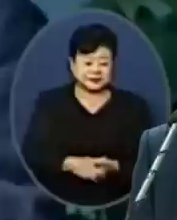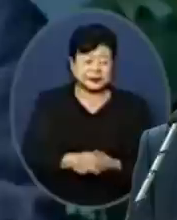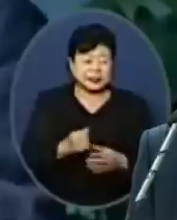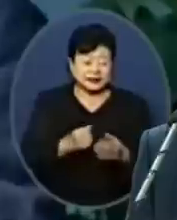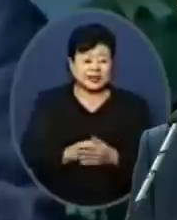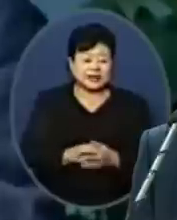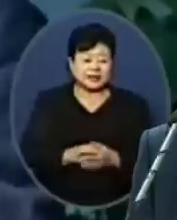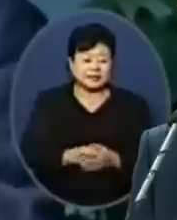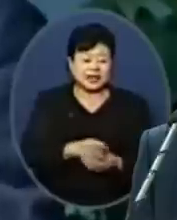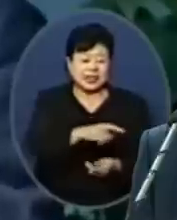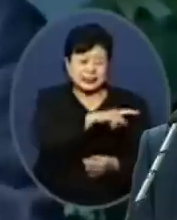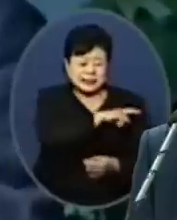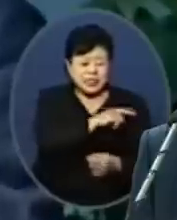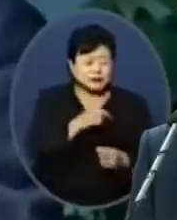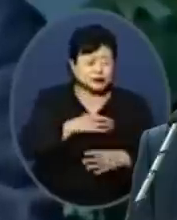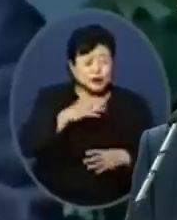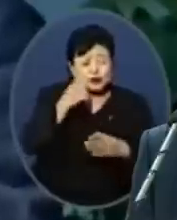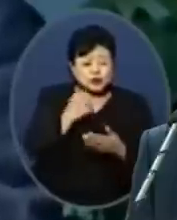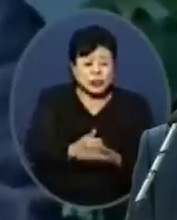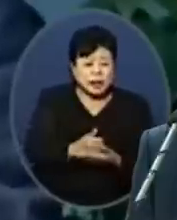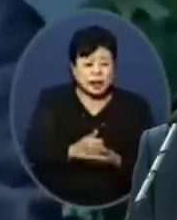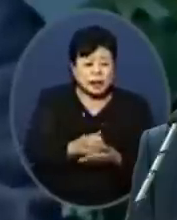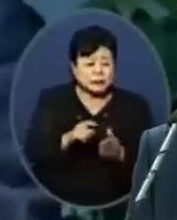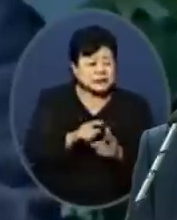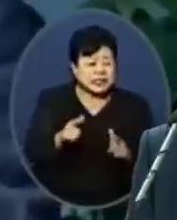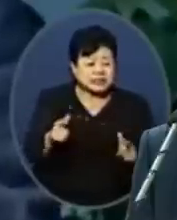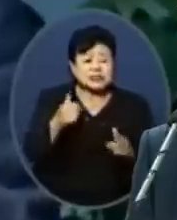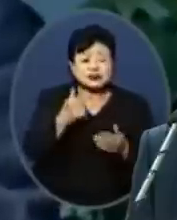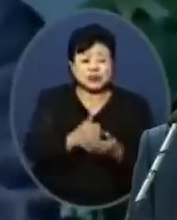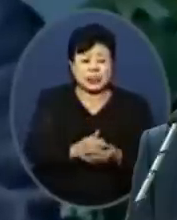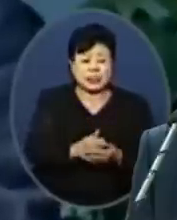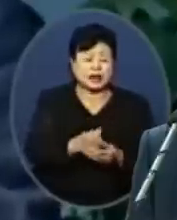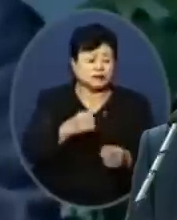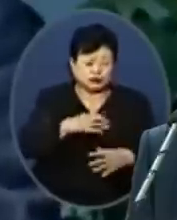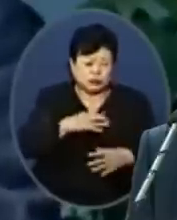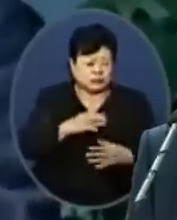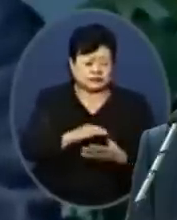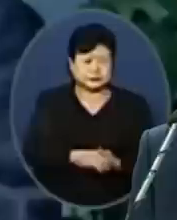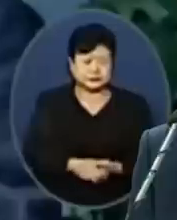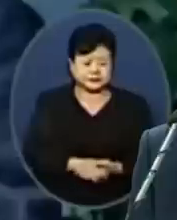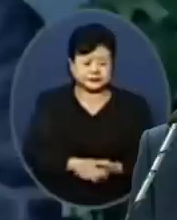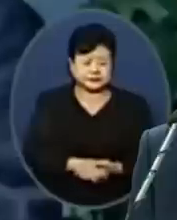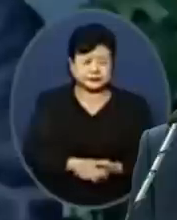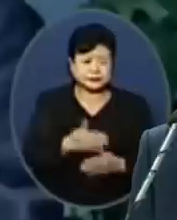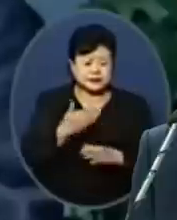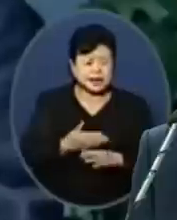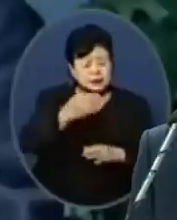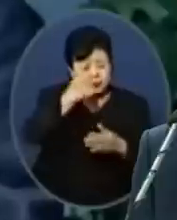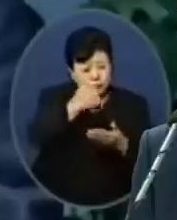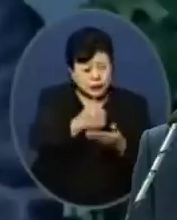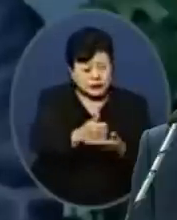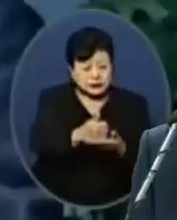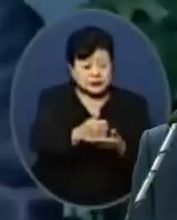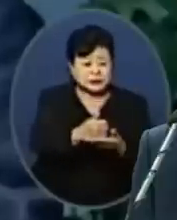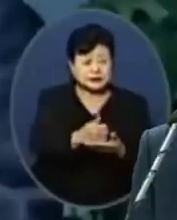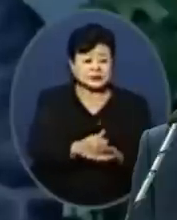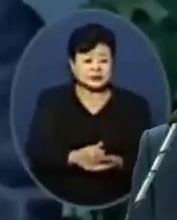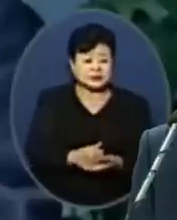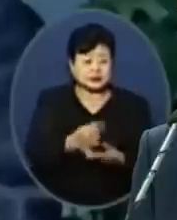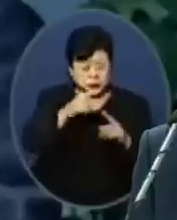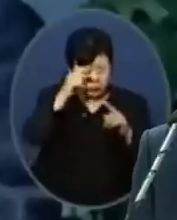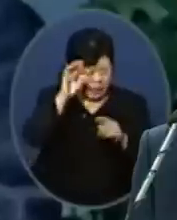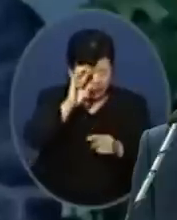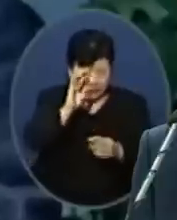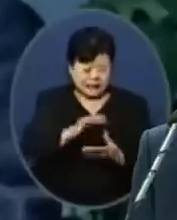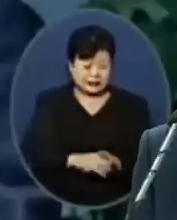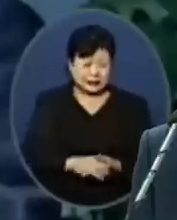그러므로 가장 무서운 죄가 안 믿는 죄가 무서운 죄인 것입니다. 다른 죄는 지옥에 안